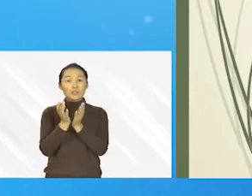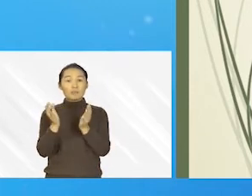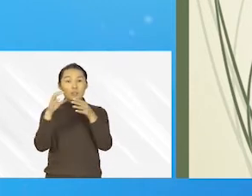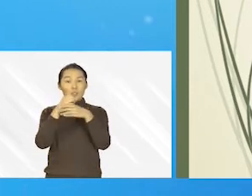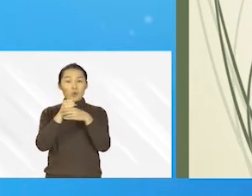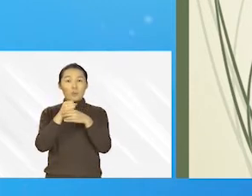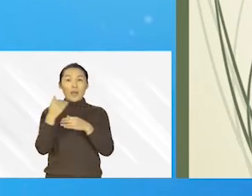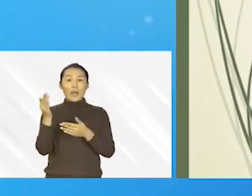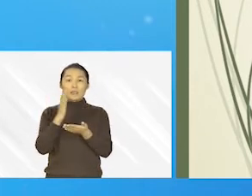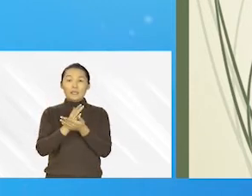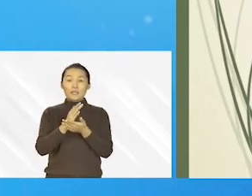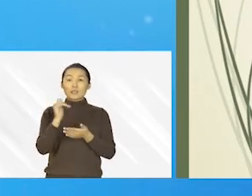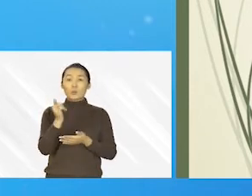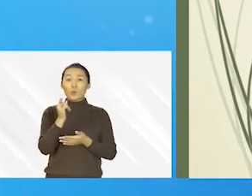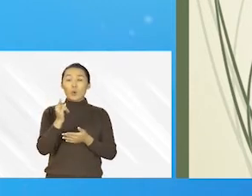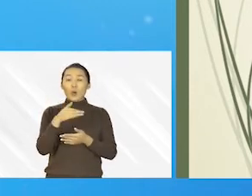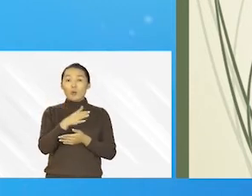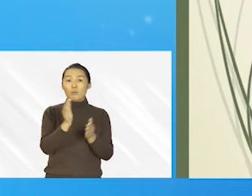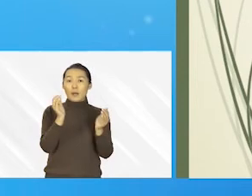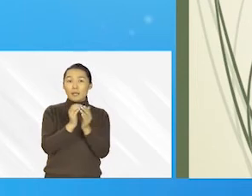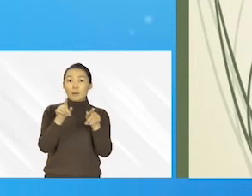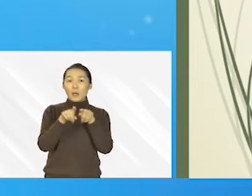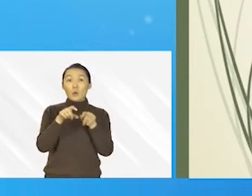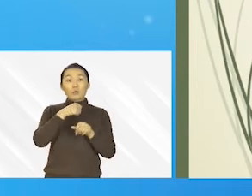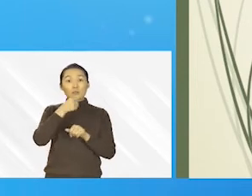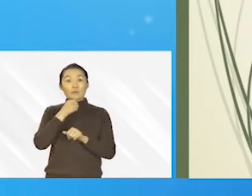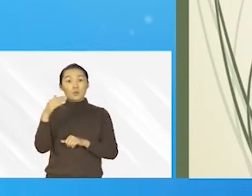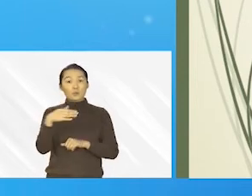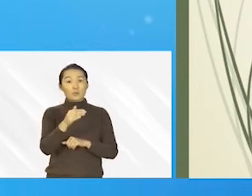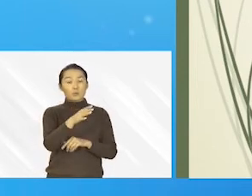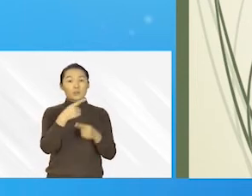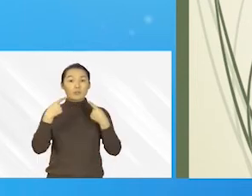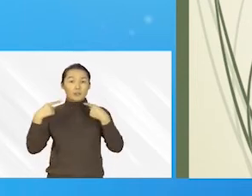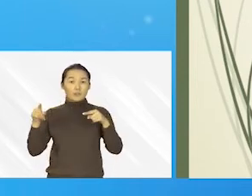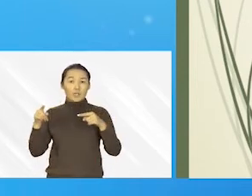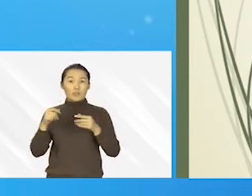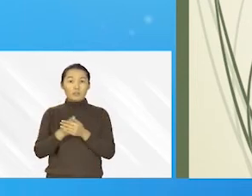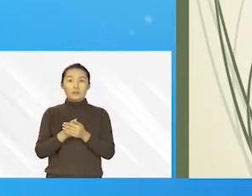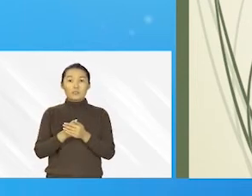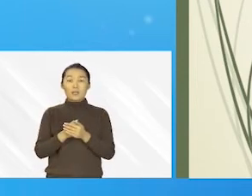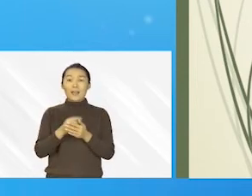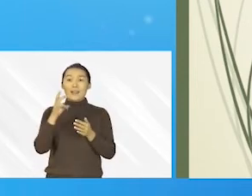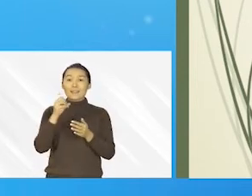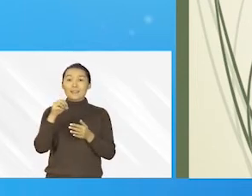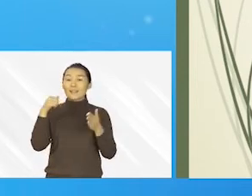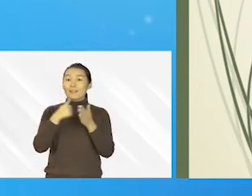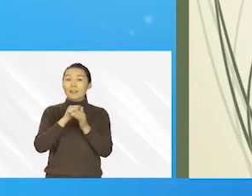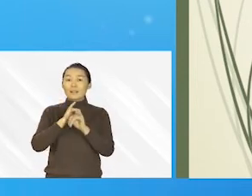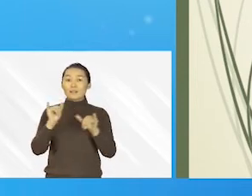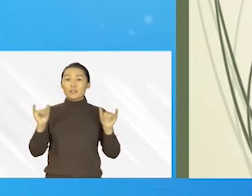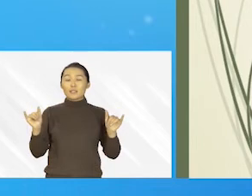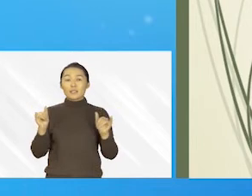малька, похожего на взрослую особь, но отличающегося от нее недоразвитием ряда